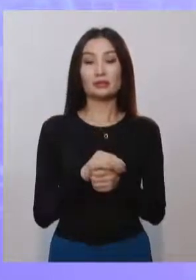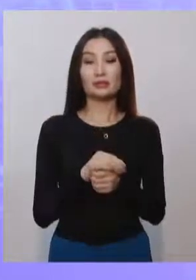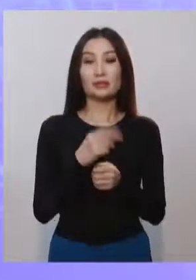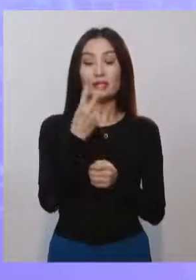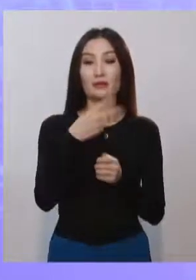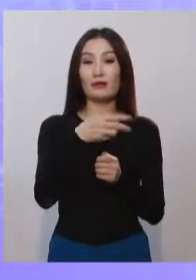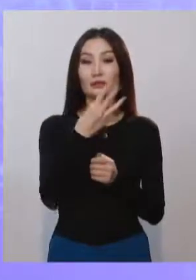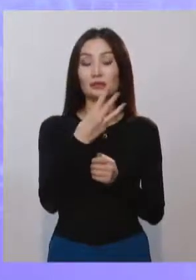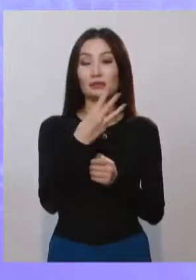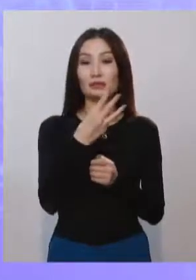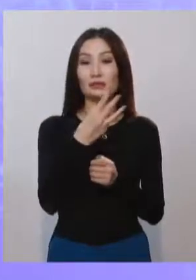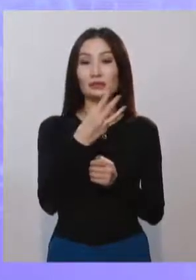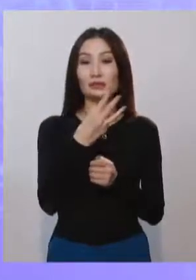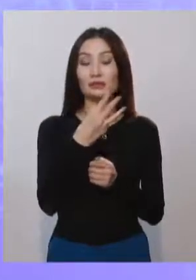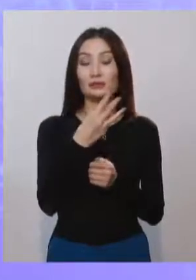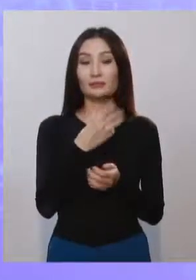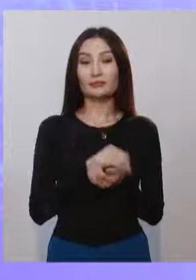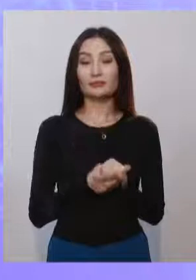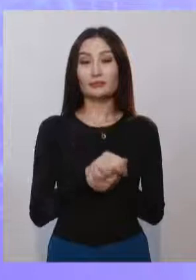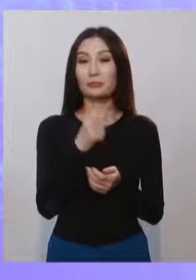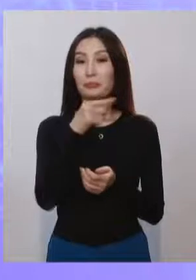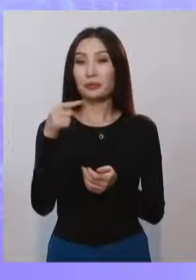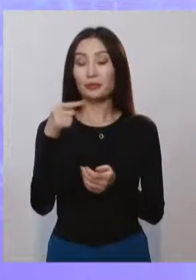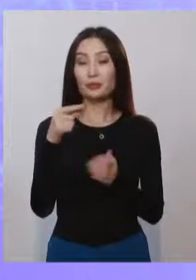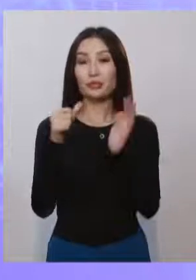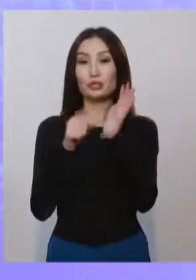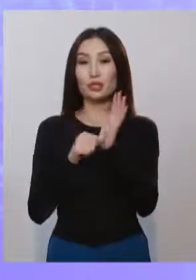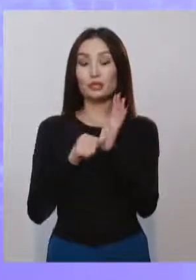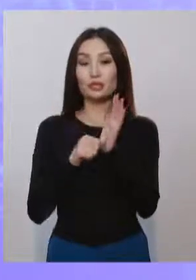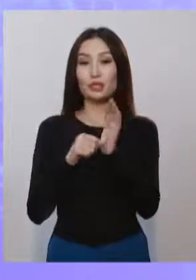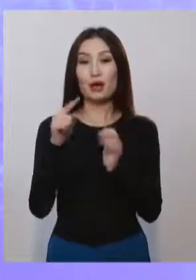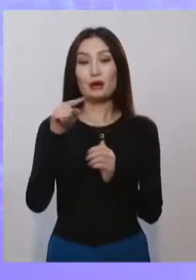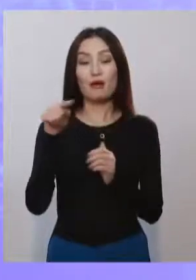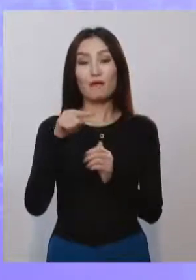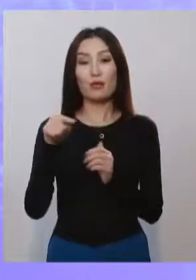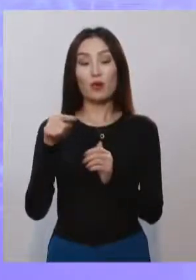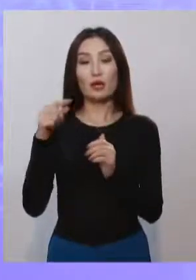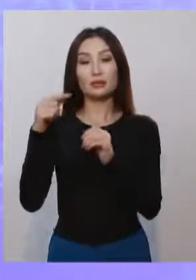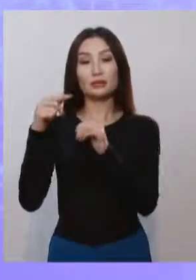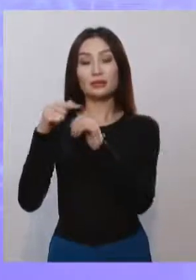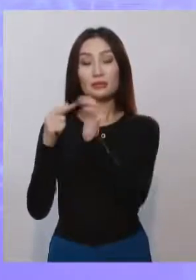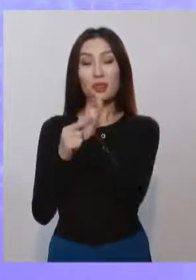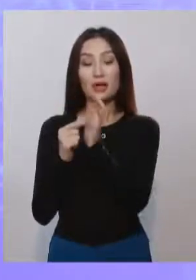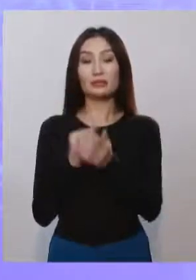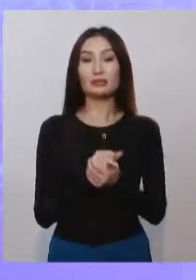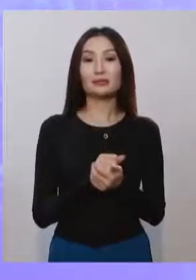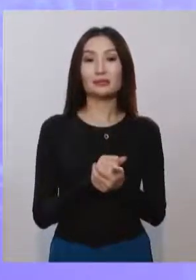2323 минус 6 равно 17